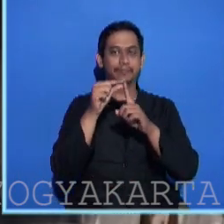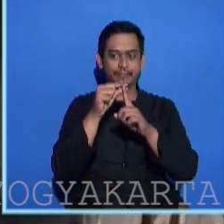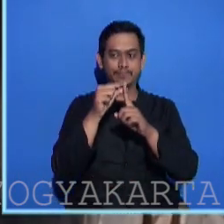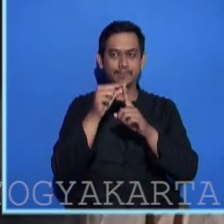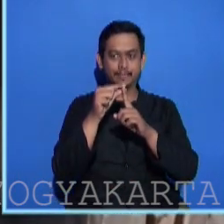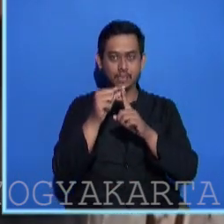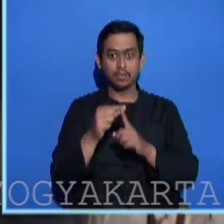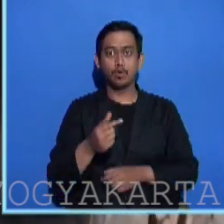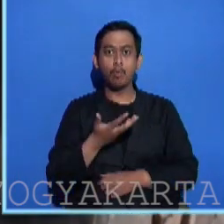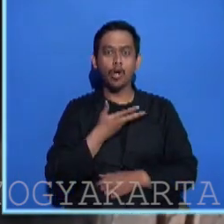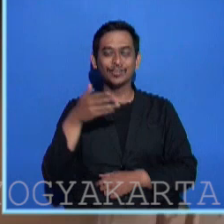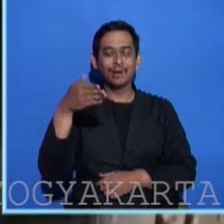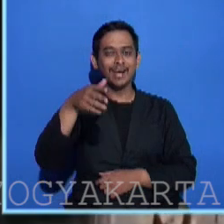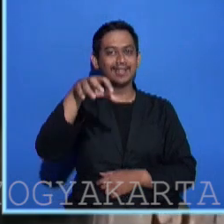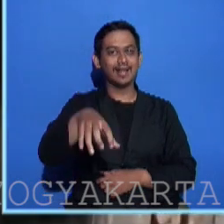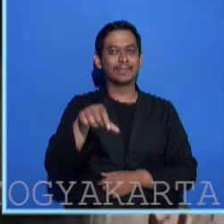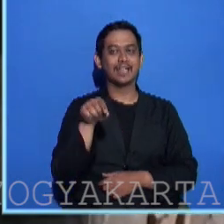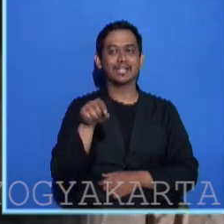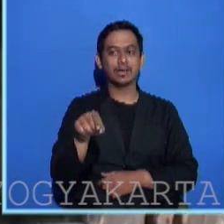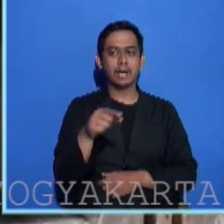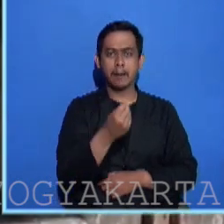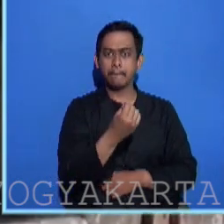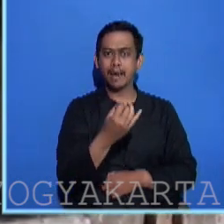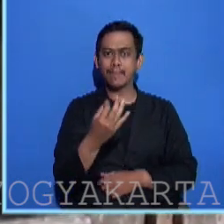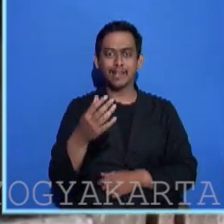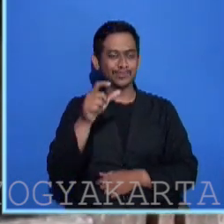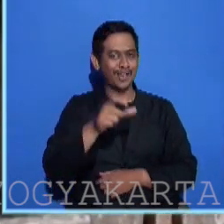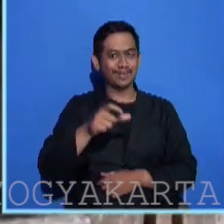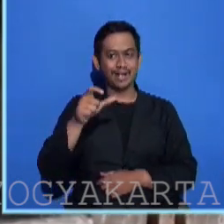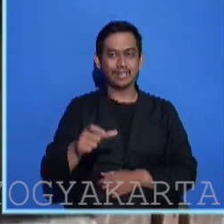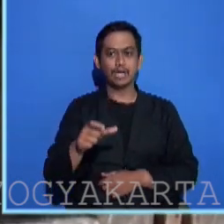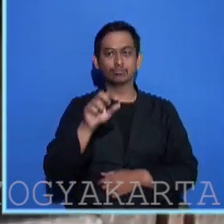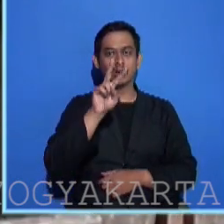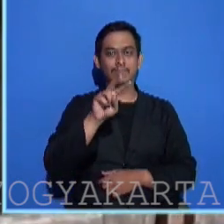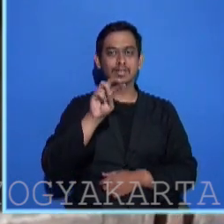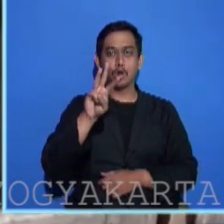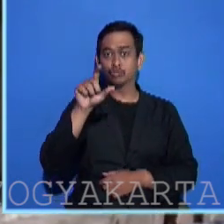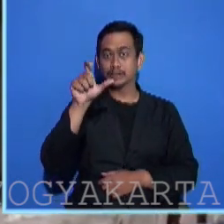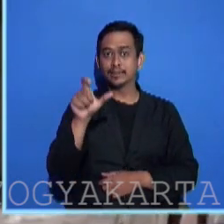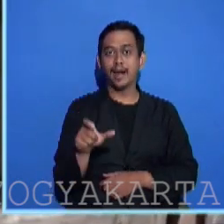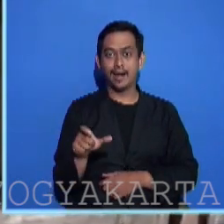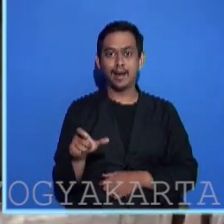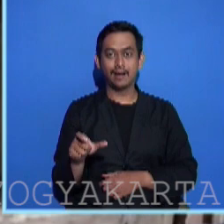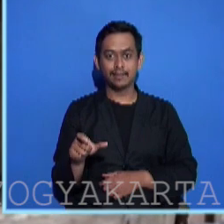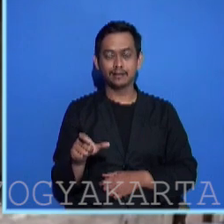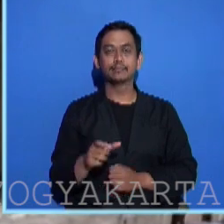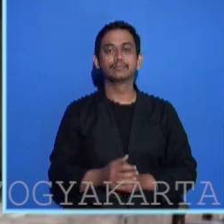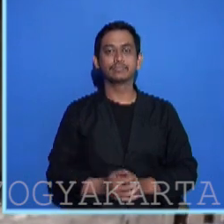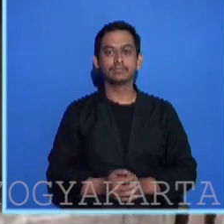ke Pager. Berapa orang, Pak, rombongan itu, Pak? 23. 23. Dari mana semua, Pak? Itu